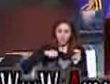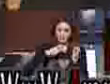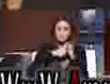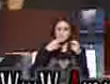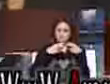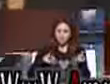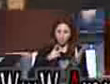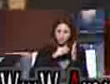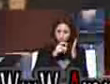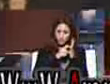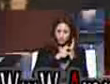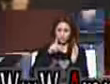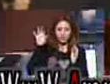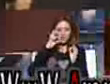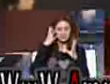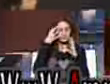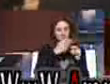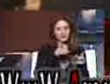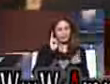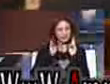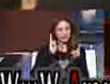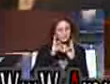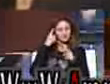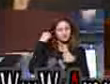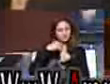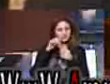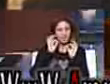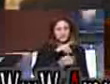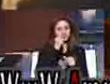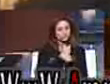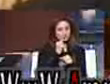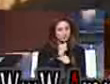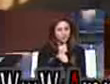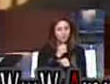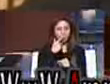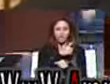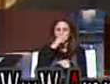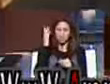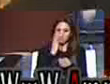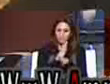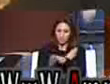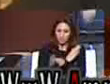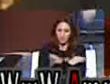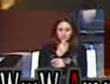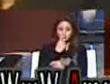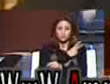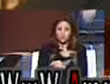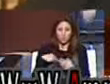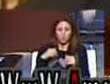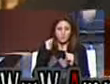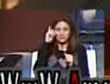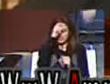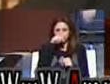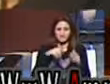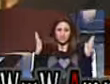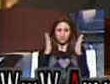بيه. أنا بقول إن الحكومة القادمة أمامها تحديات، أو الحكومة الحالية أمامها تحديات، وتحديات